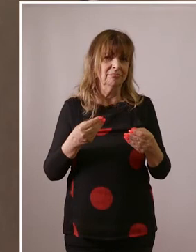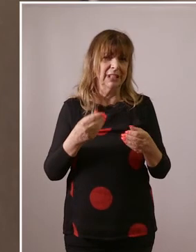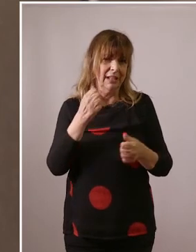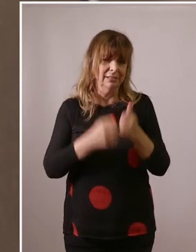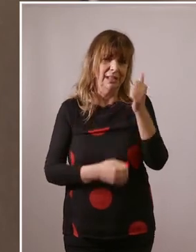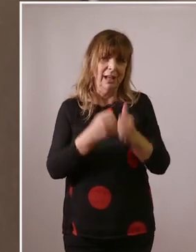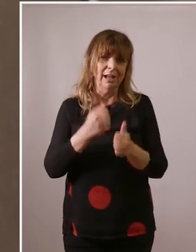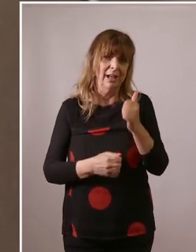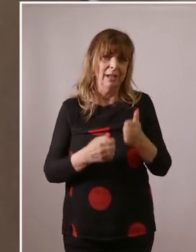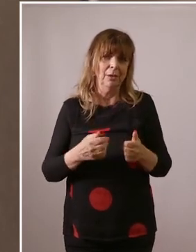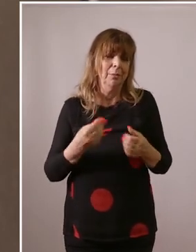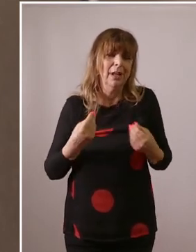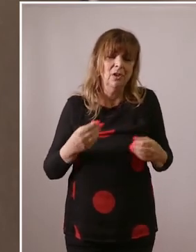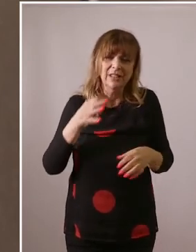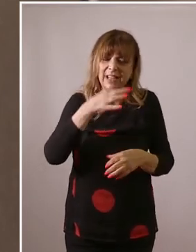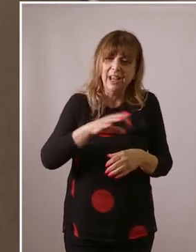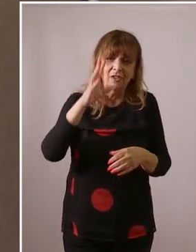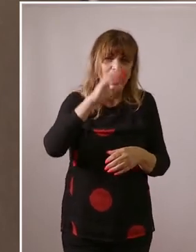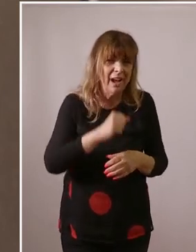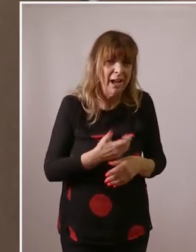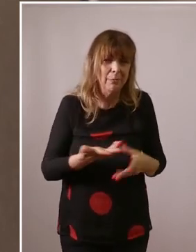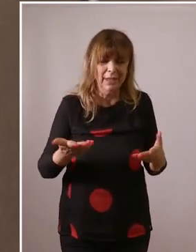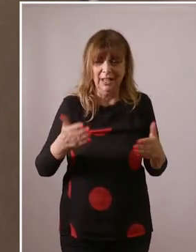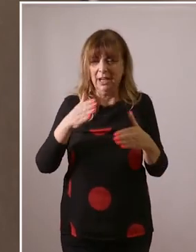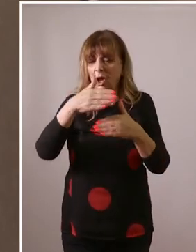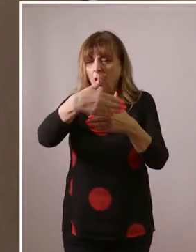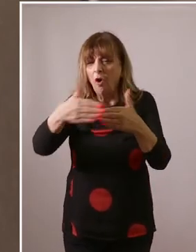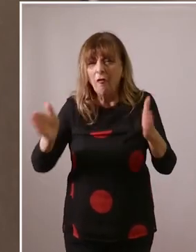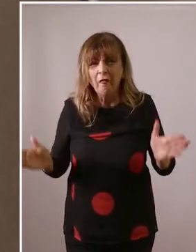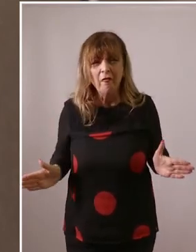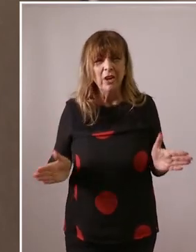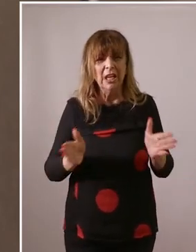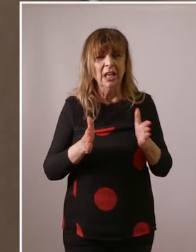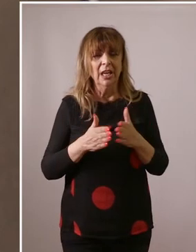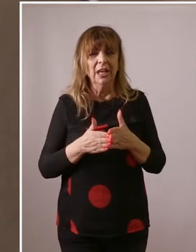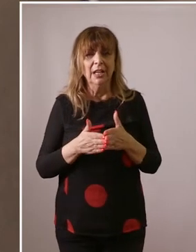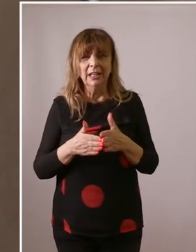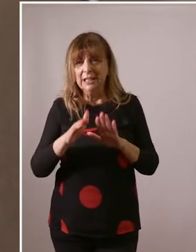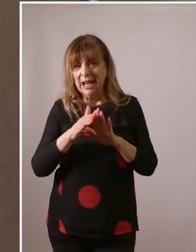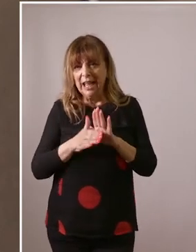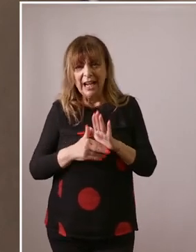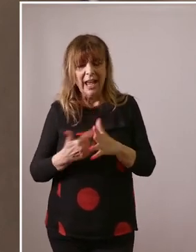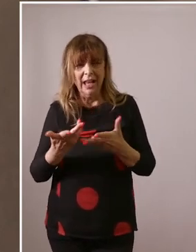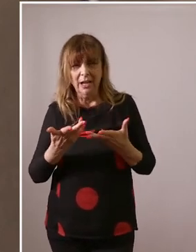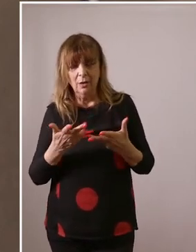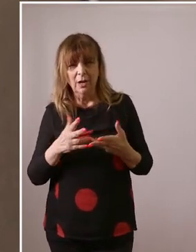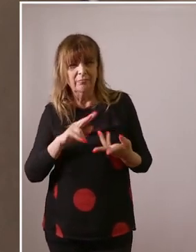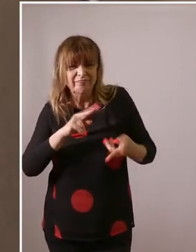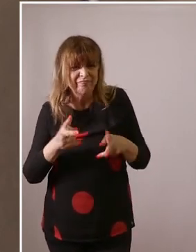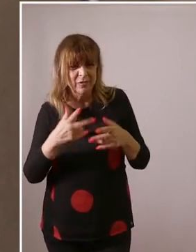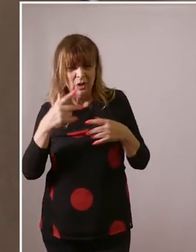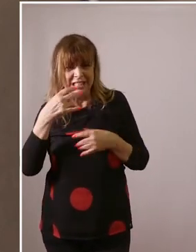di decifrare con chiarezza con certezza i confini diciamo del delle regole stesse ma indubbiamente